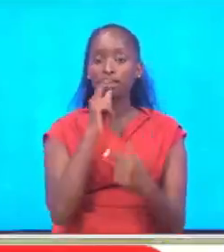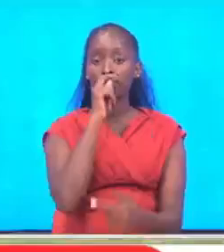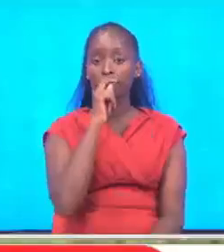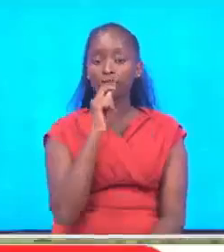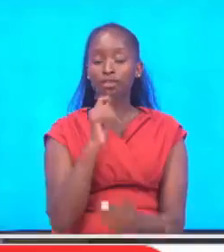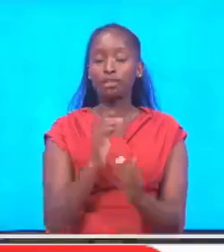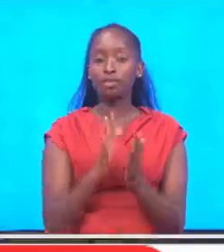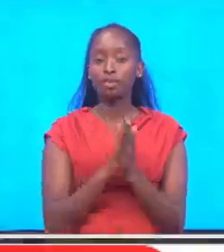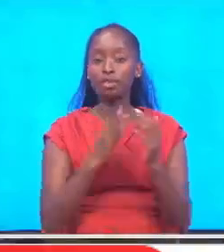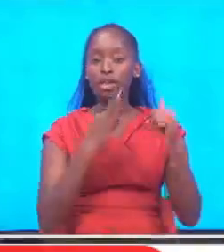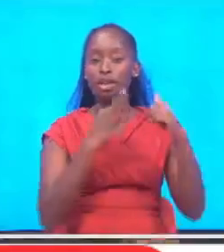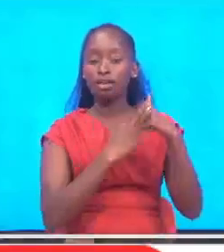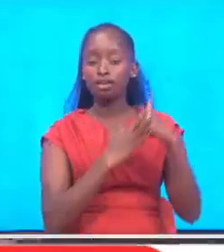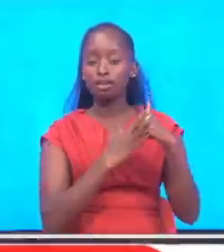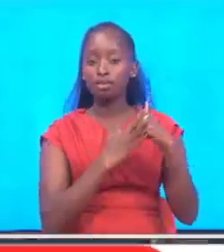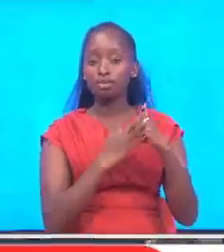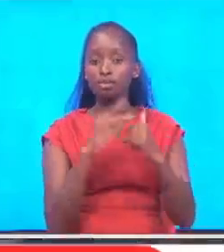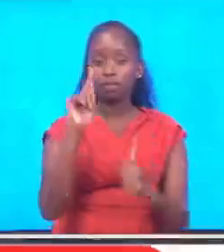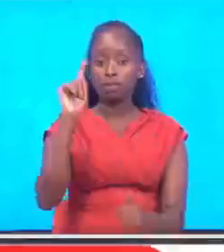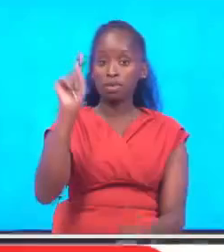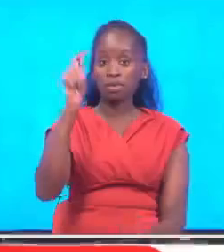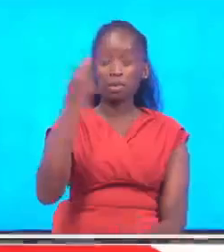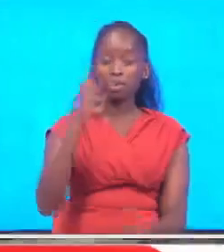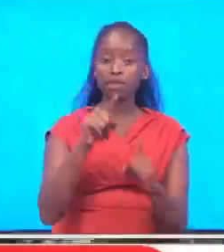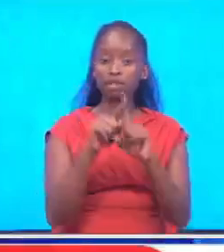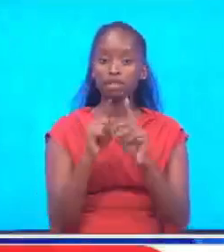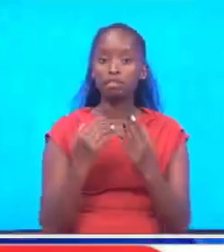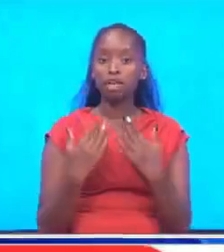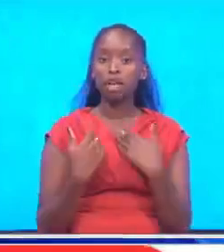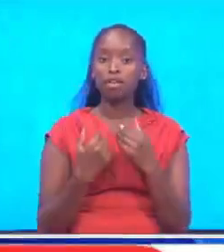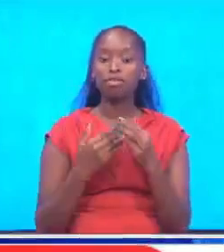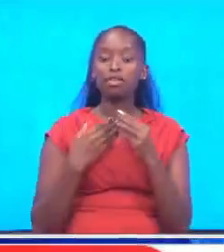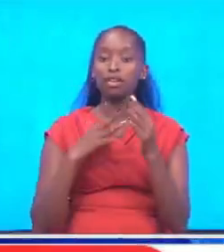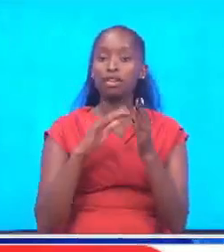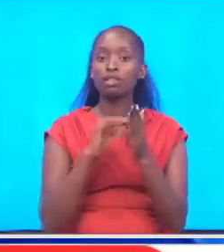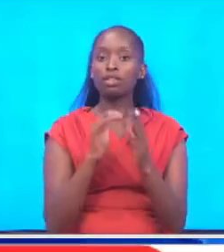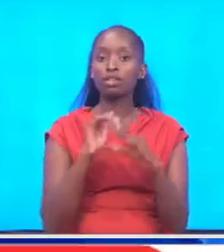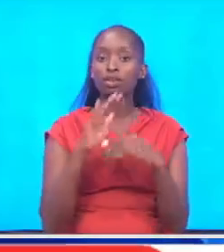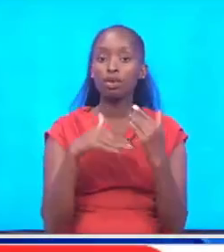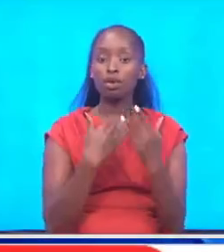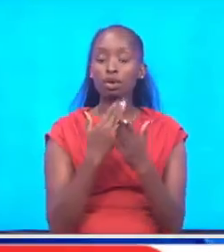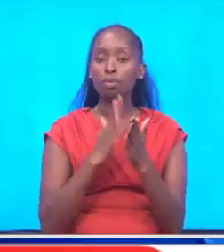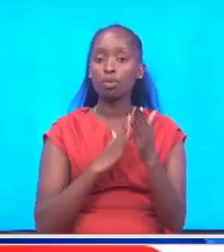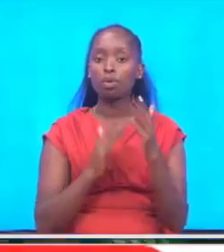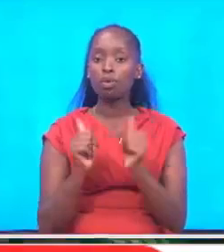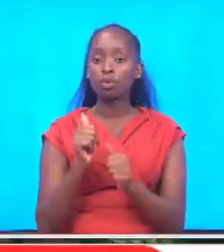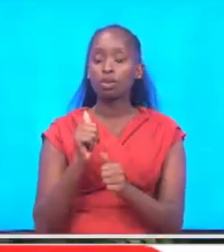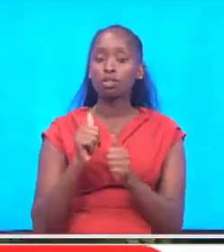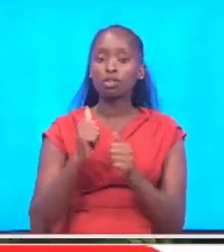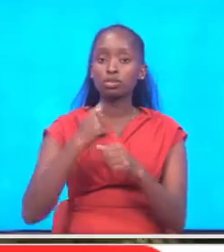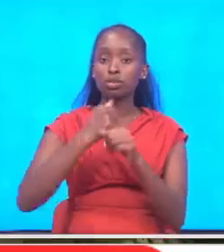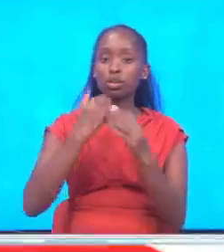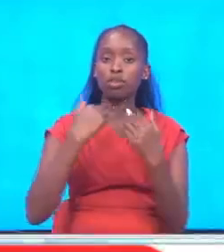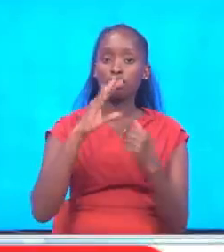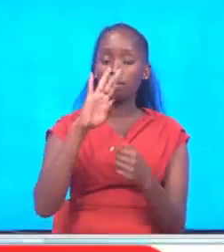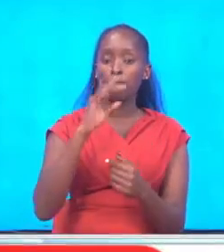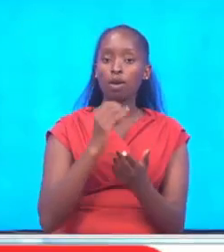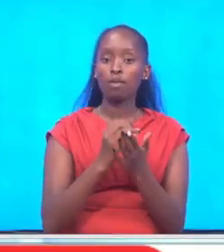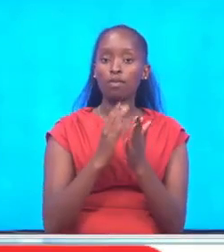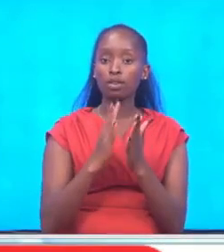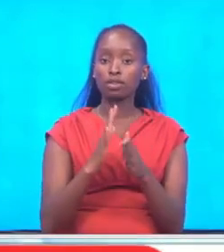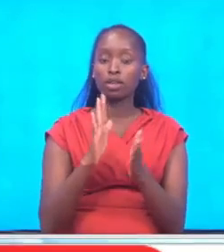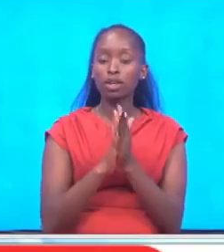alama nane. Kenya vile vile inaongoza katika uhalifu uliopangwa na maafisa serikalini na makundi ya ujambazi.